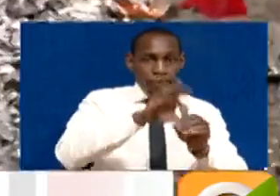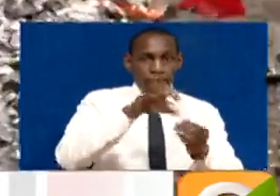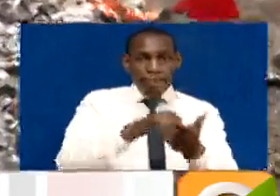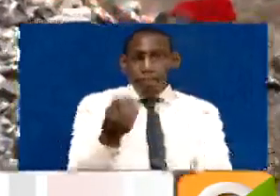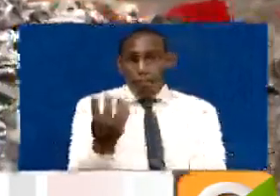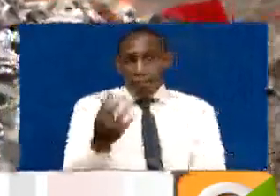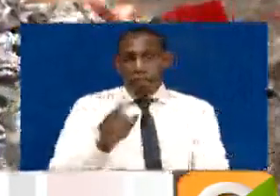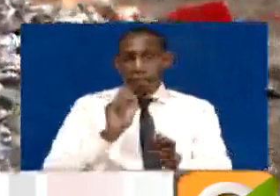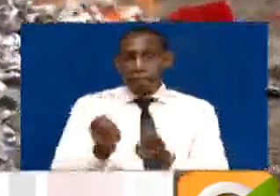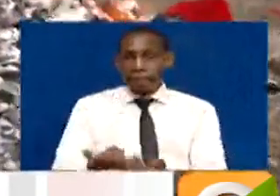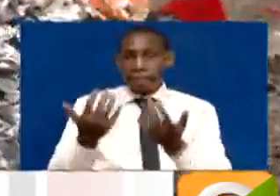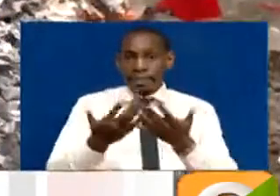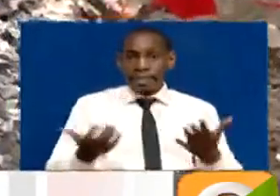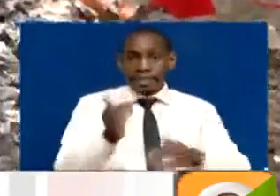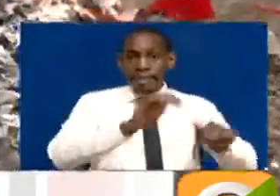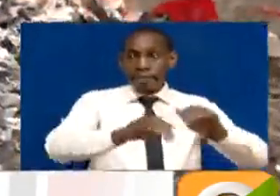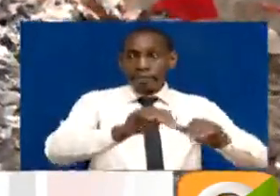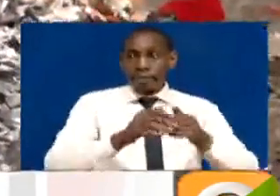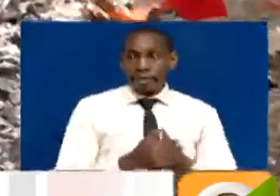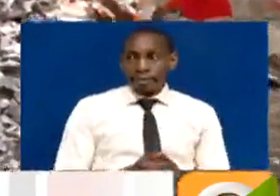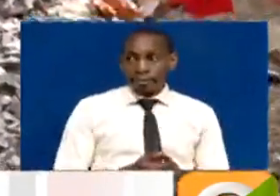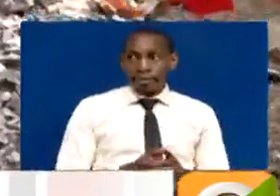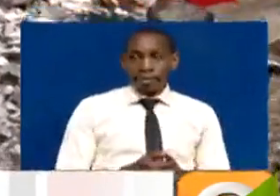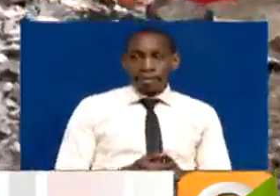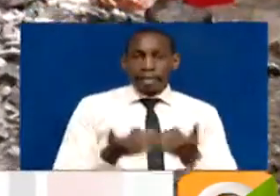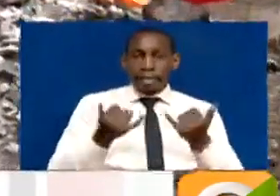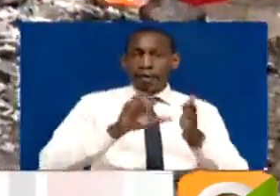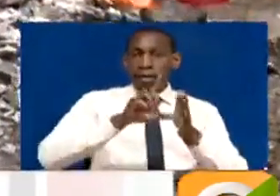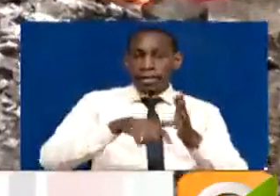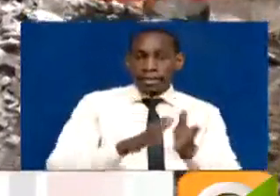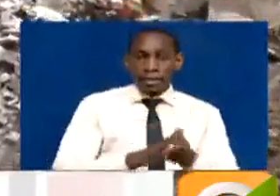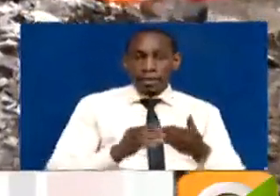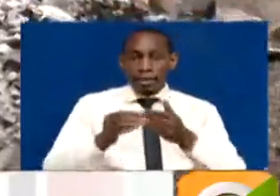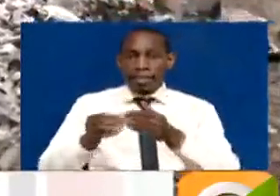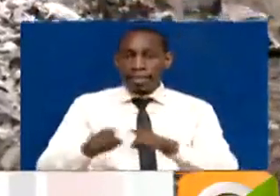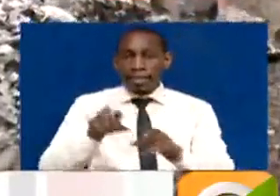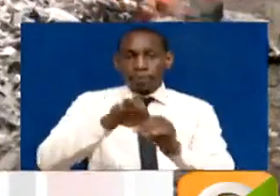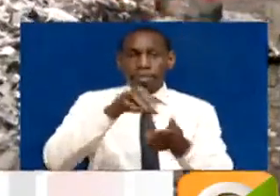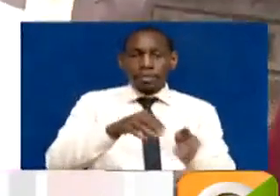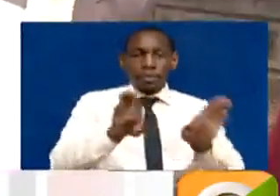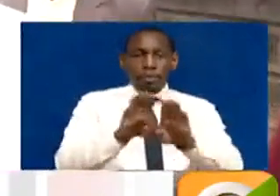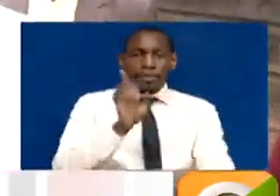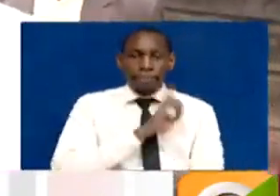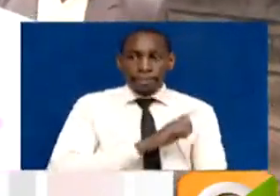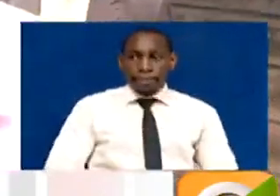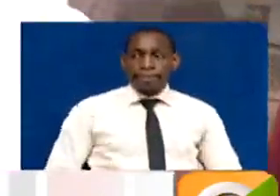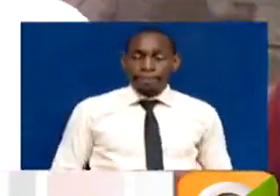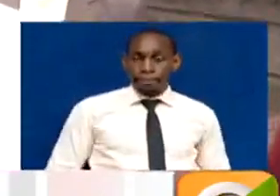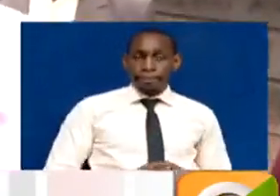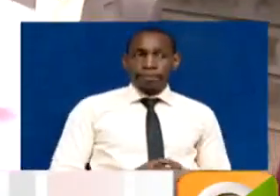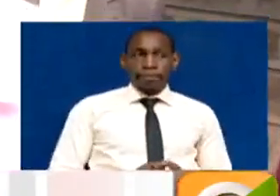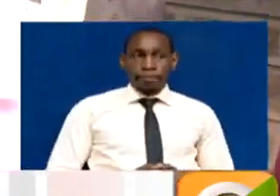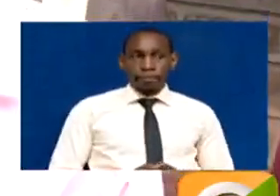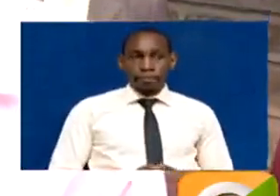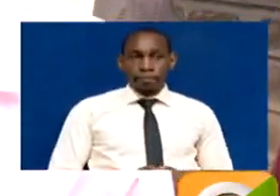hivyo na kuchoma vifaa vya kupigia kura na kisha kusababisha vituo hivyo kufungwa. Time this incident